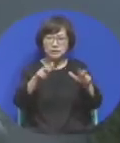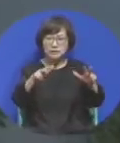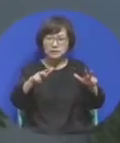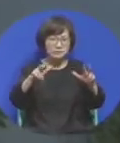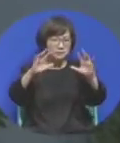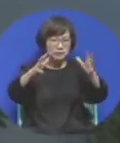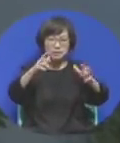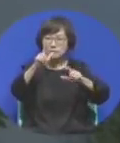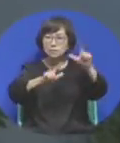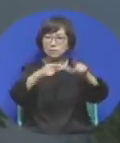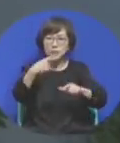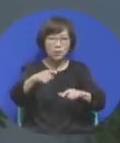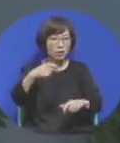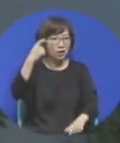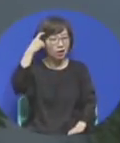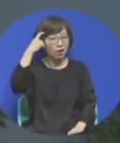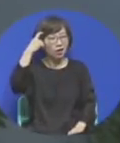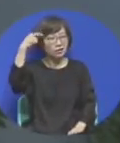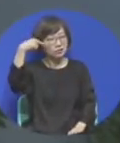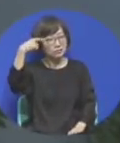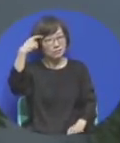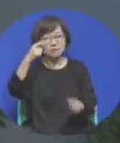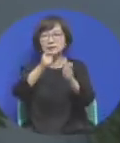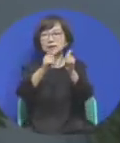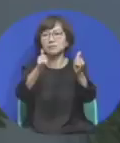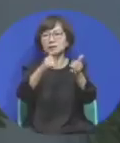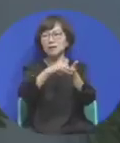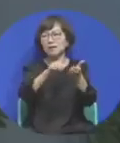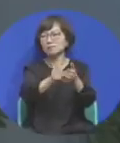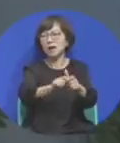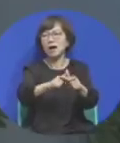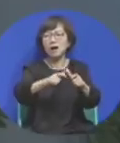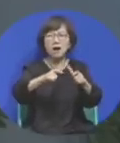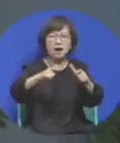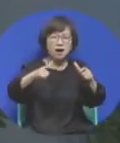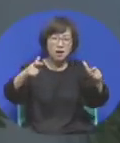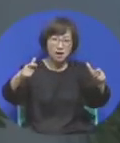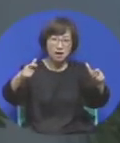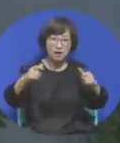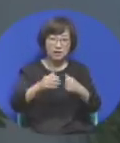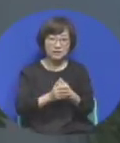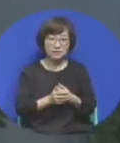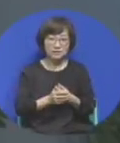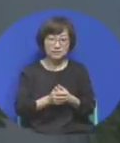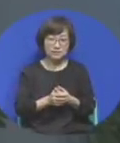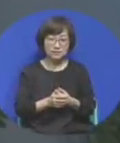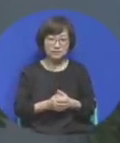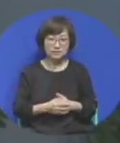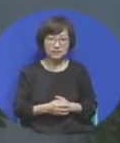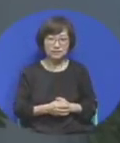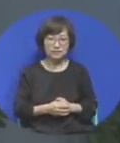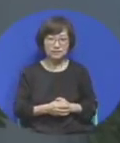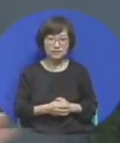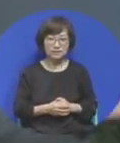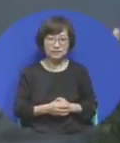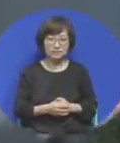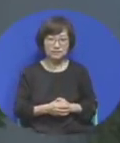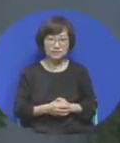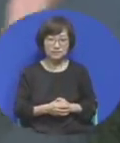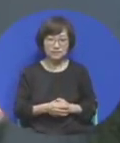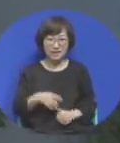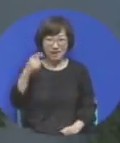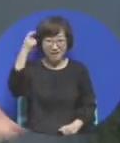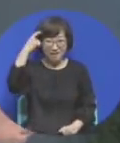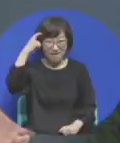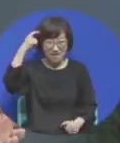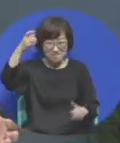막 일어나는 거예요. All the people with mental disorders are on the rise. 정신질환자가 좀 수준이 낮은 사람은 괜찮은데 수준 높은 것들은 막 전쟁